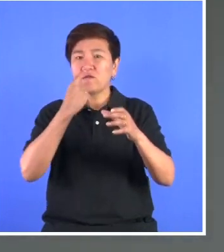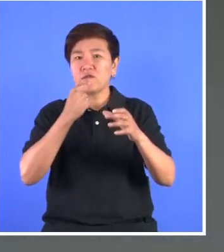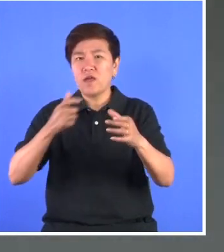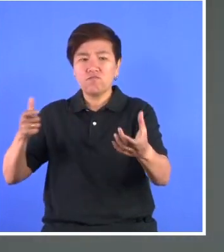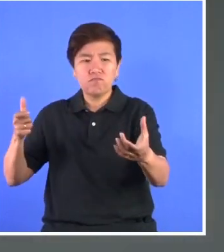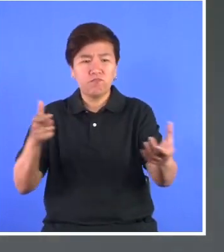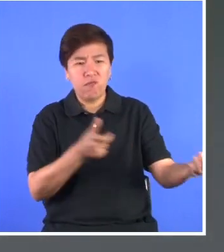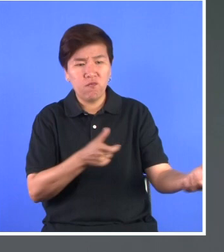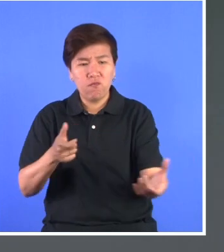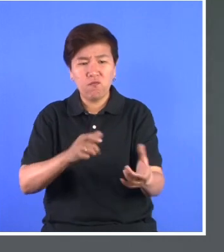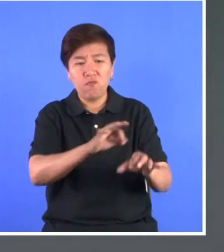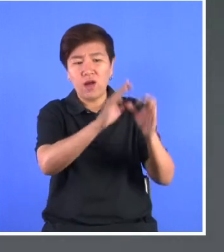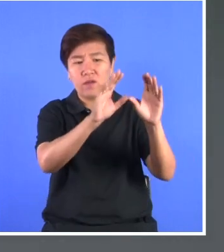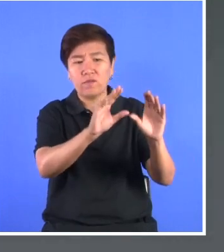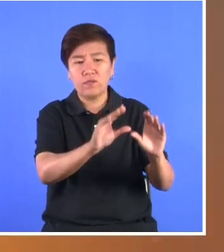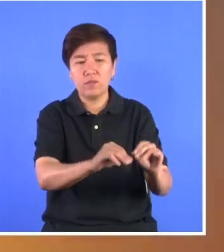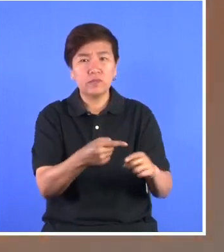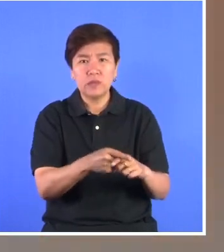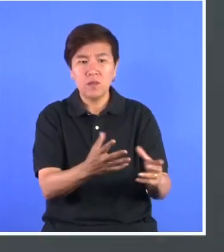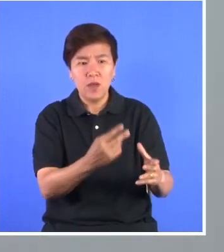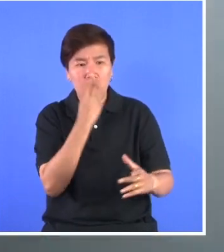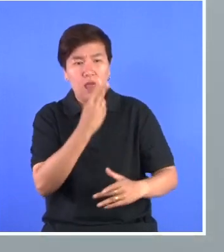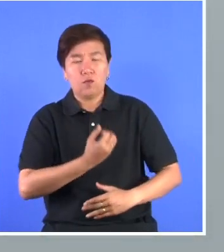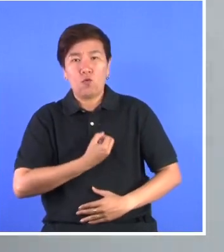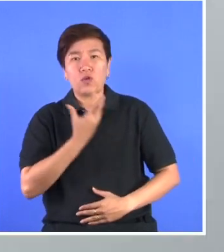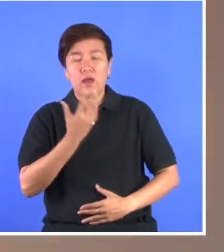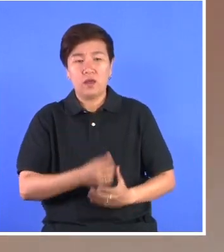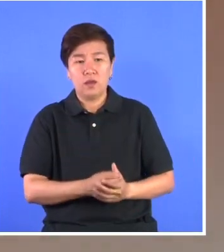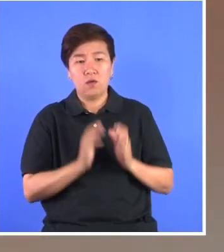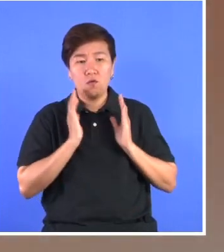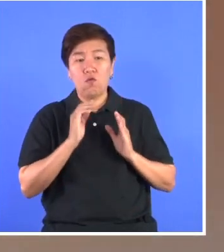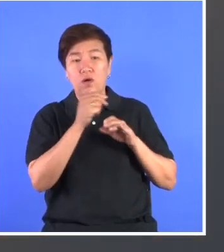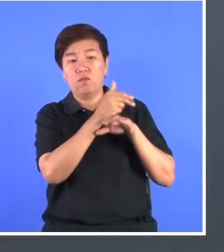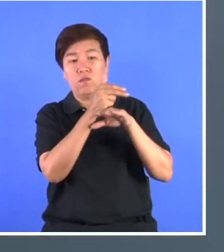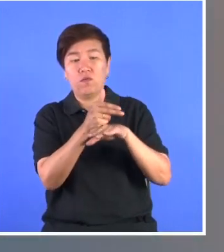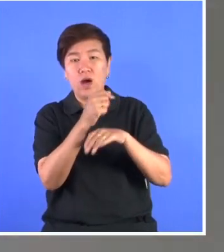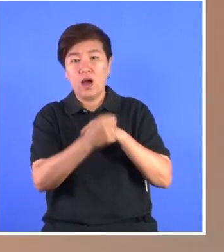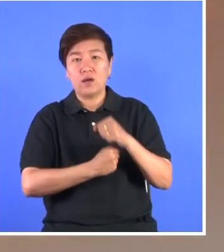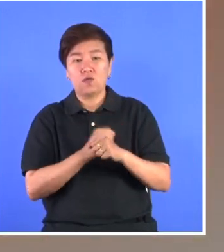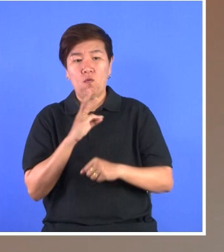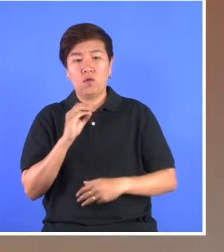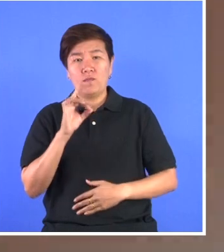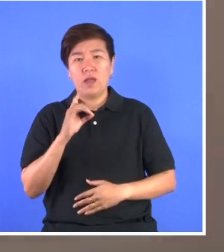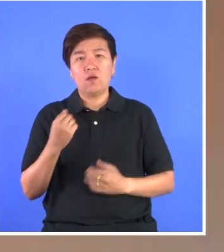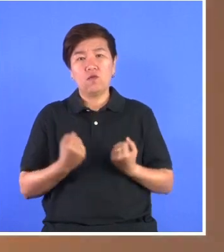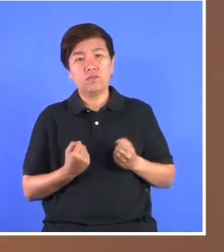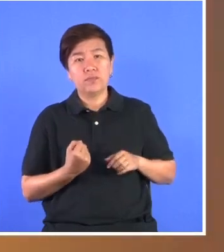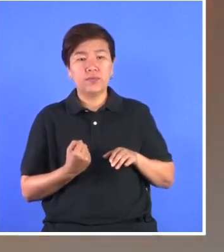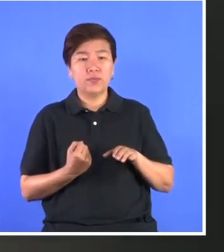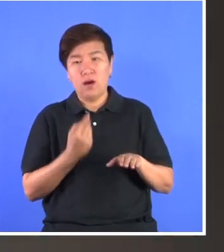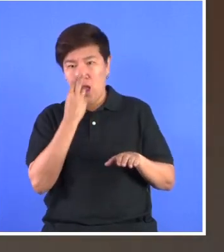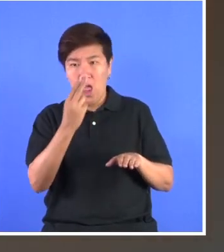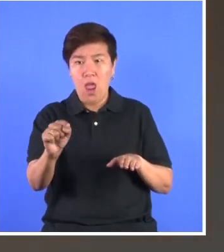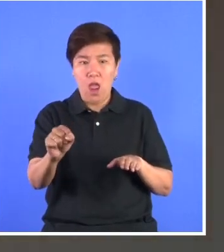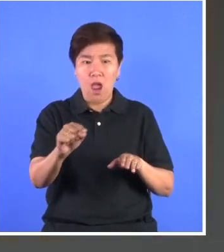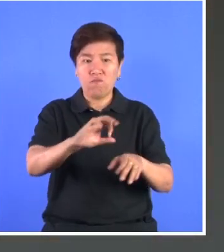ถานการณ์เอาไว้ได้ไม่มีใครบาดเจ็บค่ะแต่ว่ามันน่าตกใจคนถ่ายคลิปเนี่ยชื่อคุณธวัชชัยอายุ68ปีเขาบอกเขาขับรถผ่านเส้นทางตรงนี้